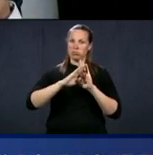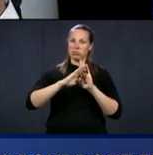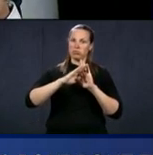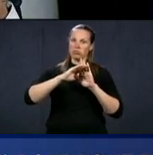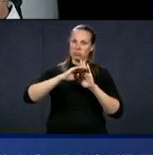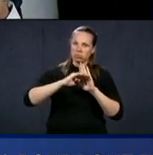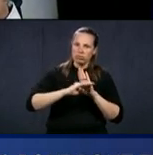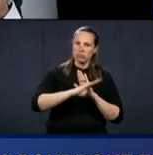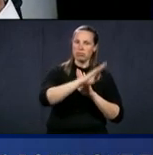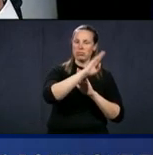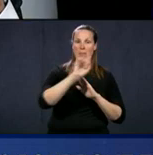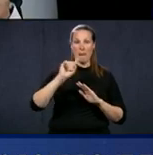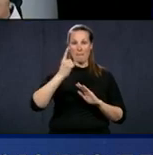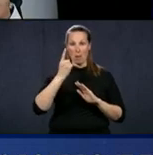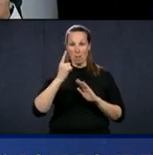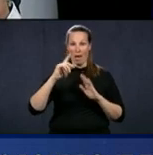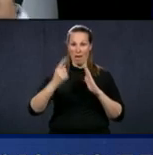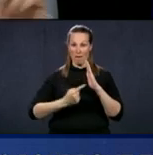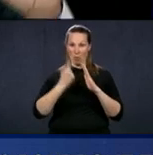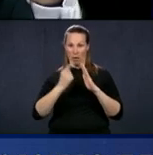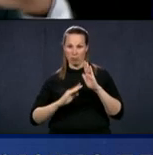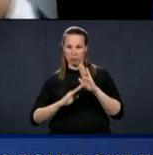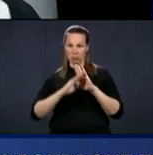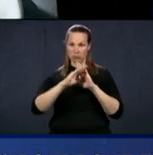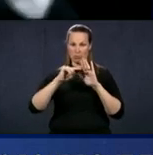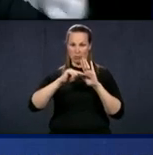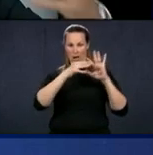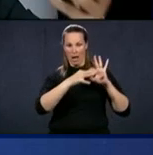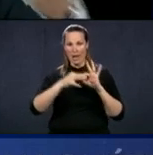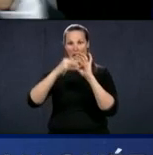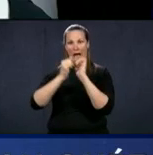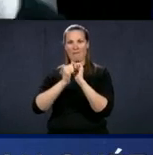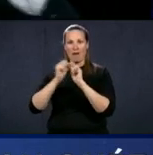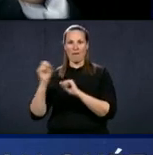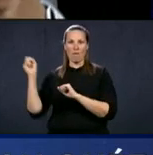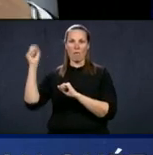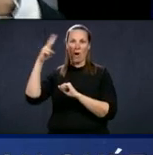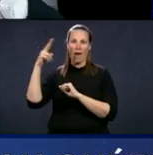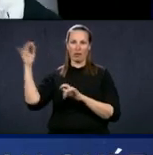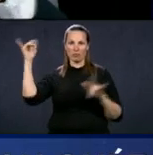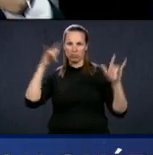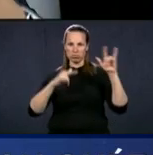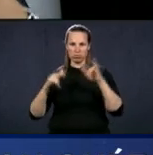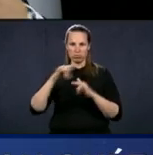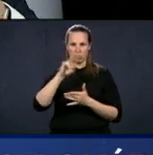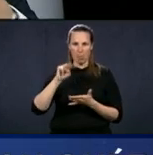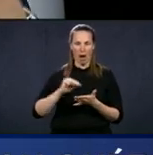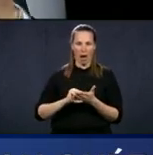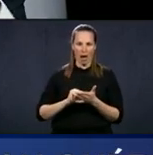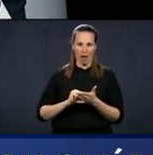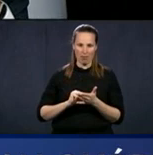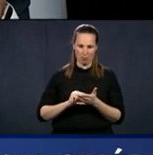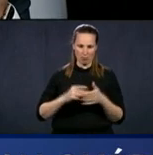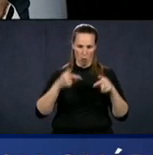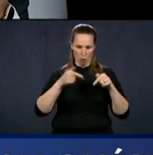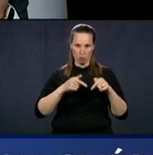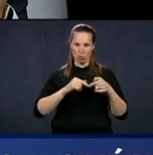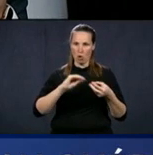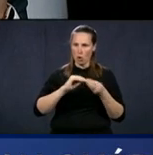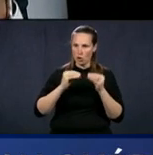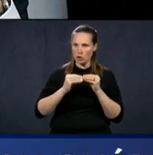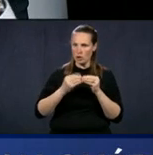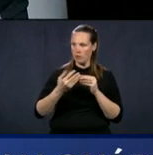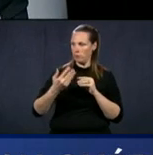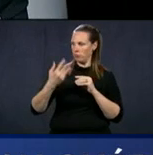peuvent l'associer au voyage, hein? Puis là, il y a eu des répartitions. On voit même, actuellement, on est capable de regarder l'historique